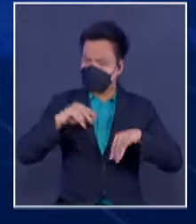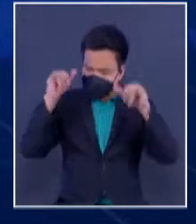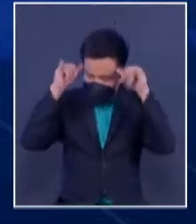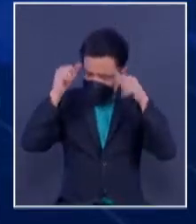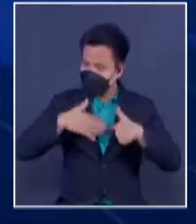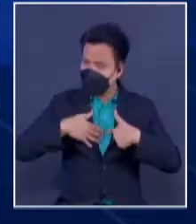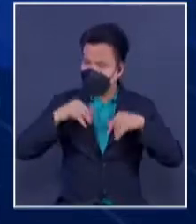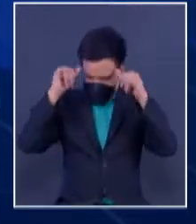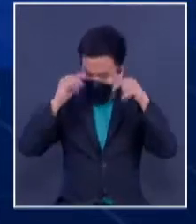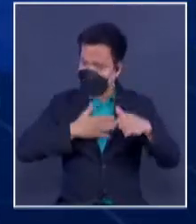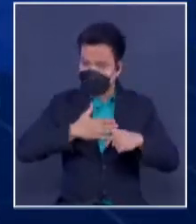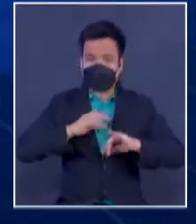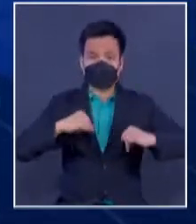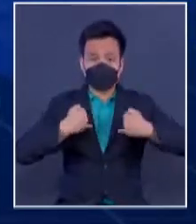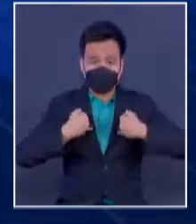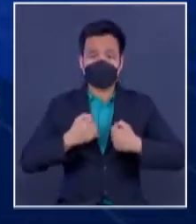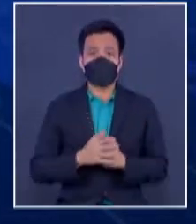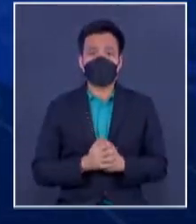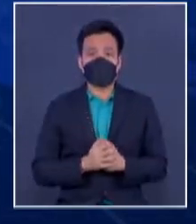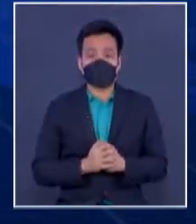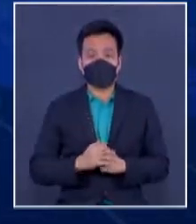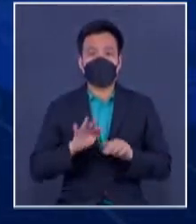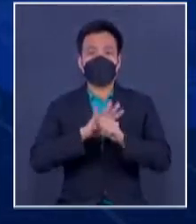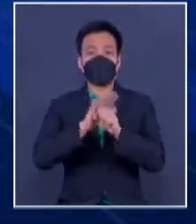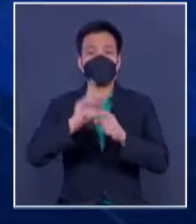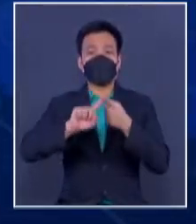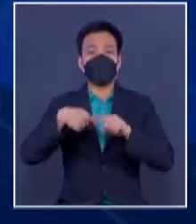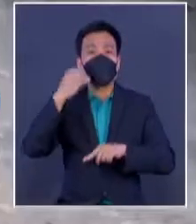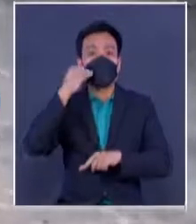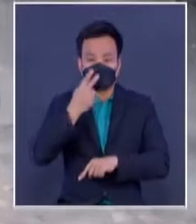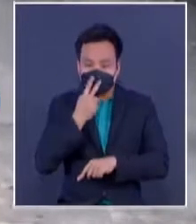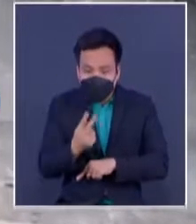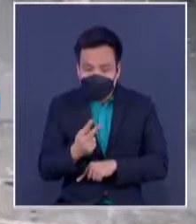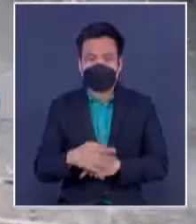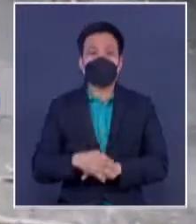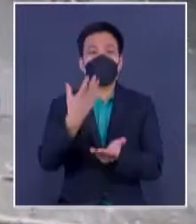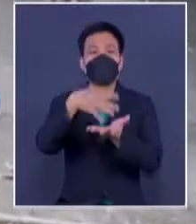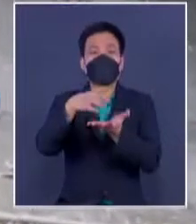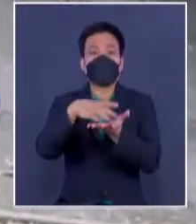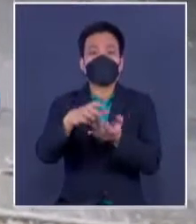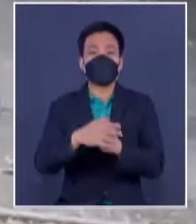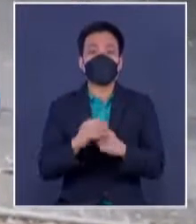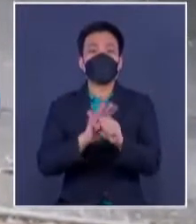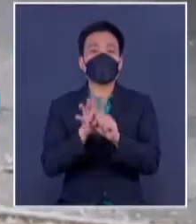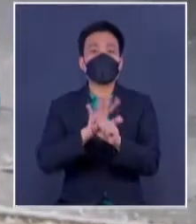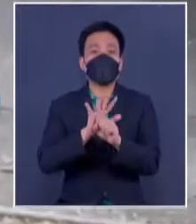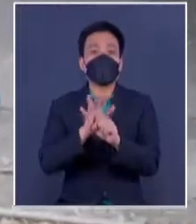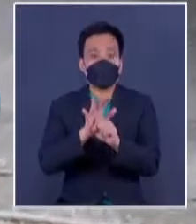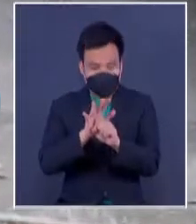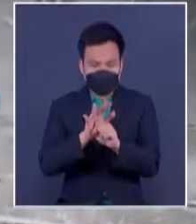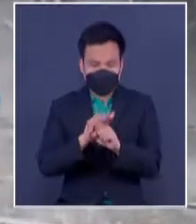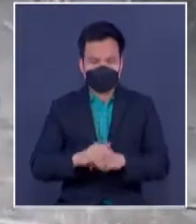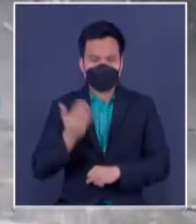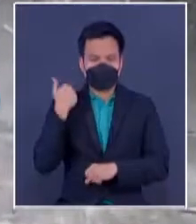เราเพื่อนบ้านคนนั้นคือนางกันพุทธรอดนะครับนางสาวกันพุทธรอดบอกว่าเขาบอกว่ากลับมาเจอเนี่ยเอ๊ะควายเคย